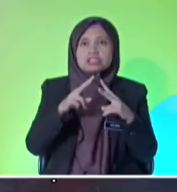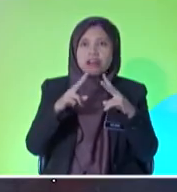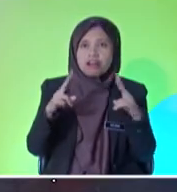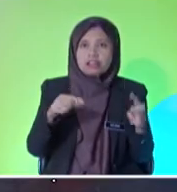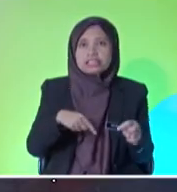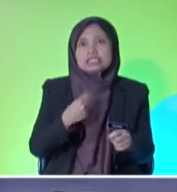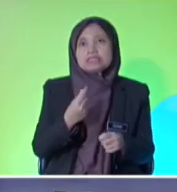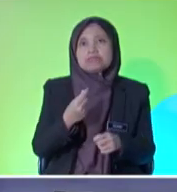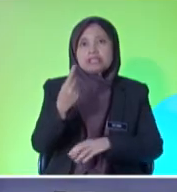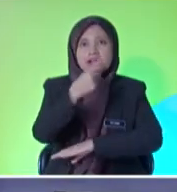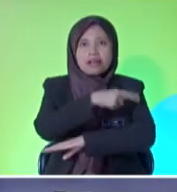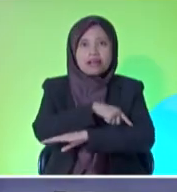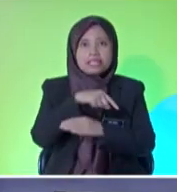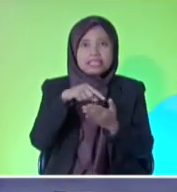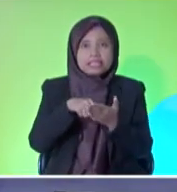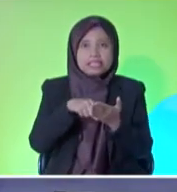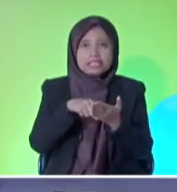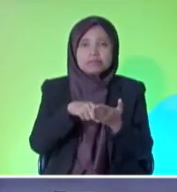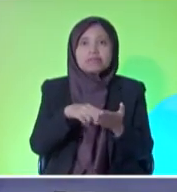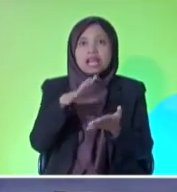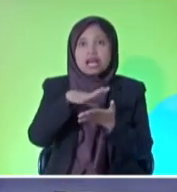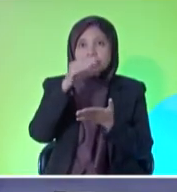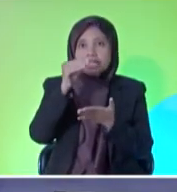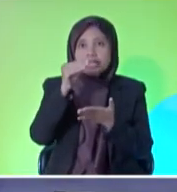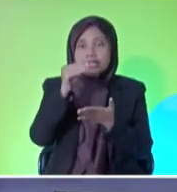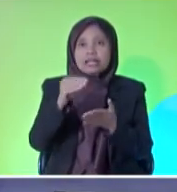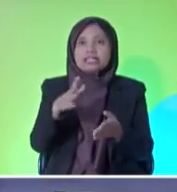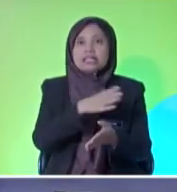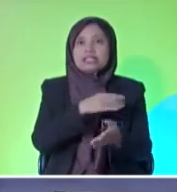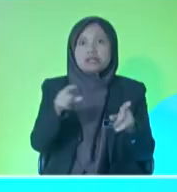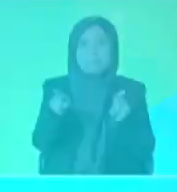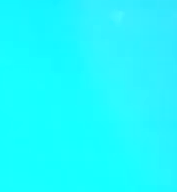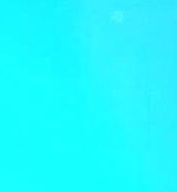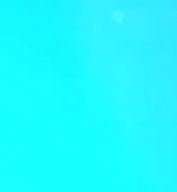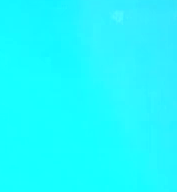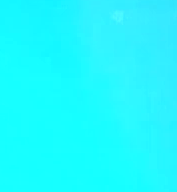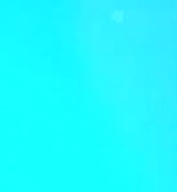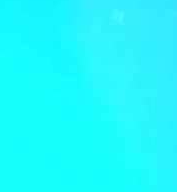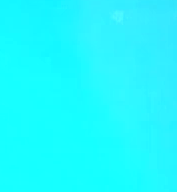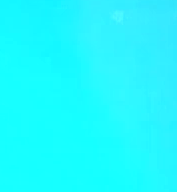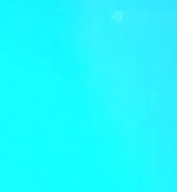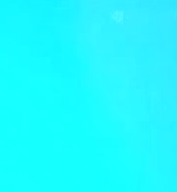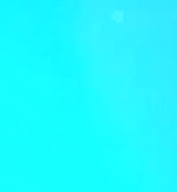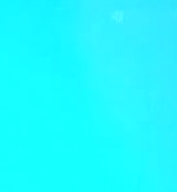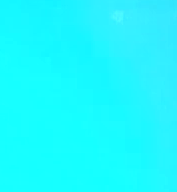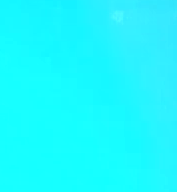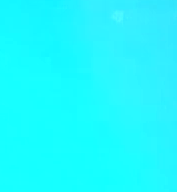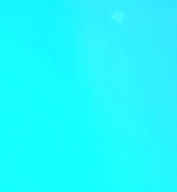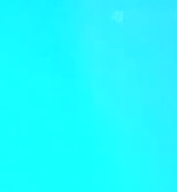tapi sebelum itu saya tidak memperkenalkan juga kita pada hari ini yaitu cegu azriana